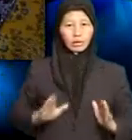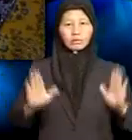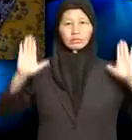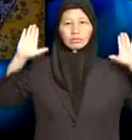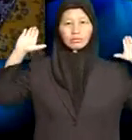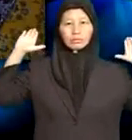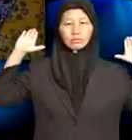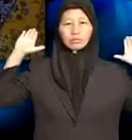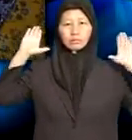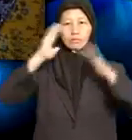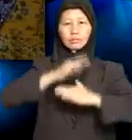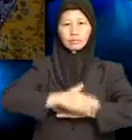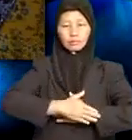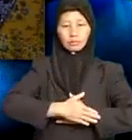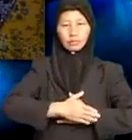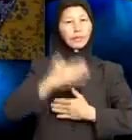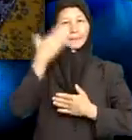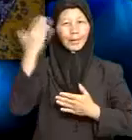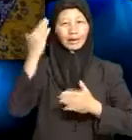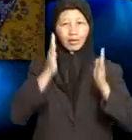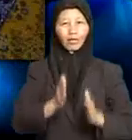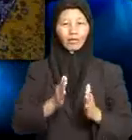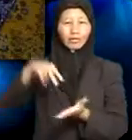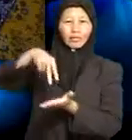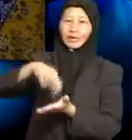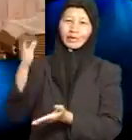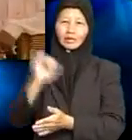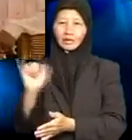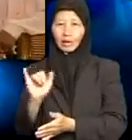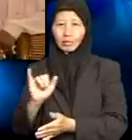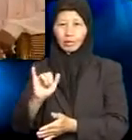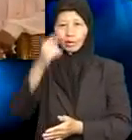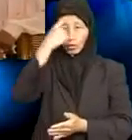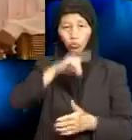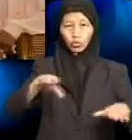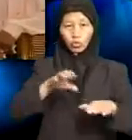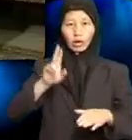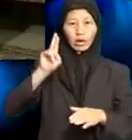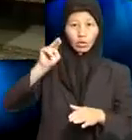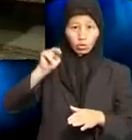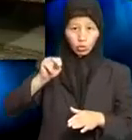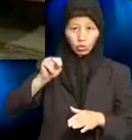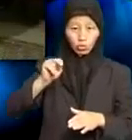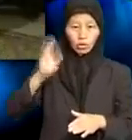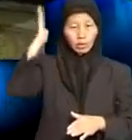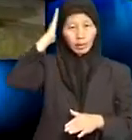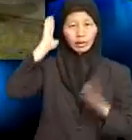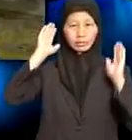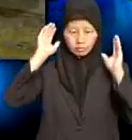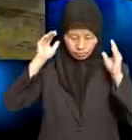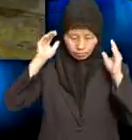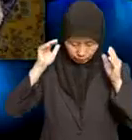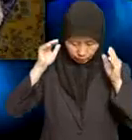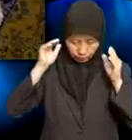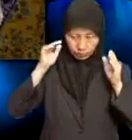ihram seperti yang biasa dilakukan oleh orang sembahyang. Untuk melakukan rukuk, tundukkan sedikit kepala sehingga